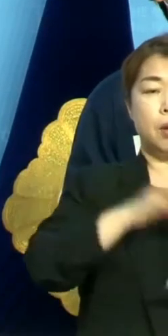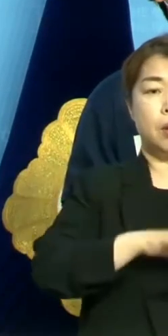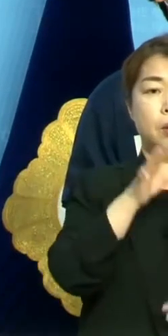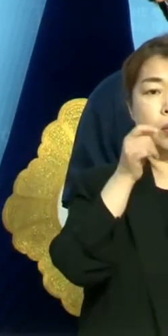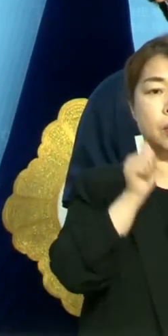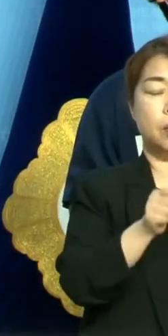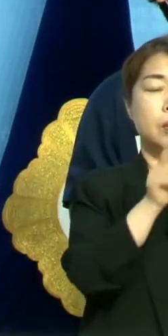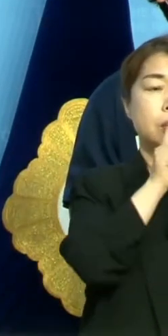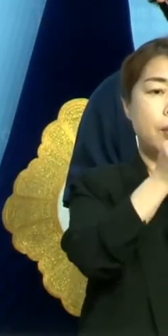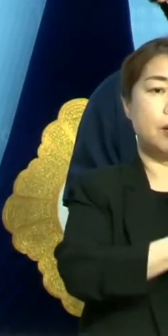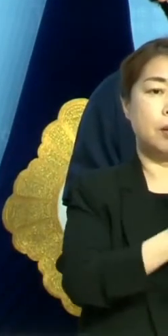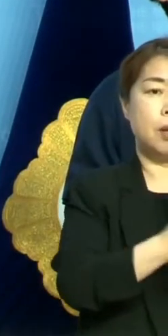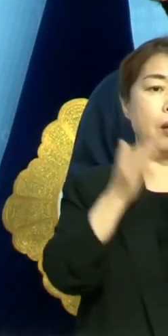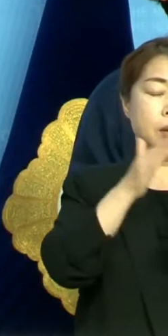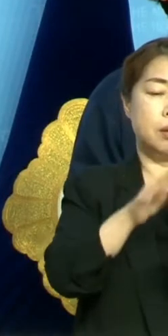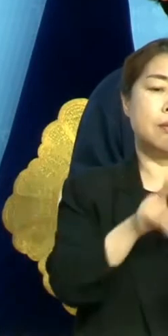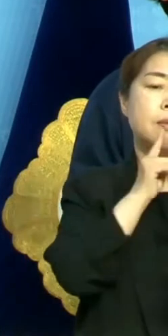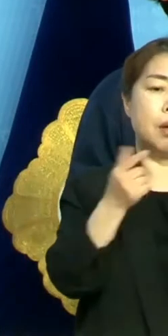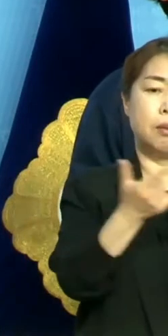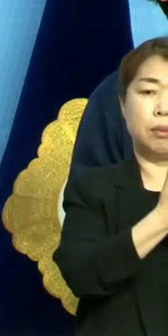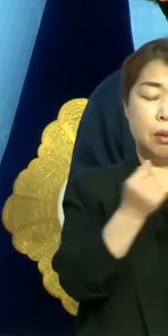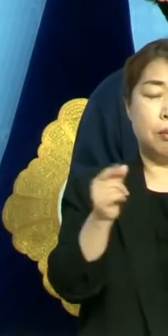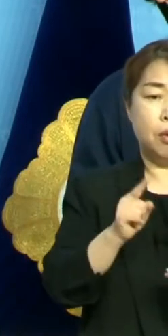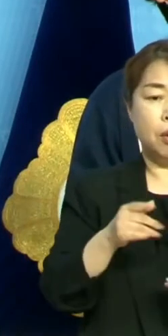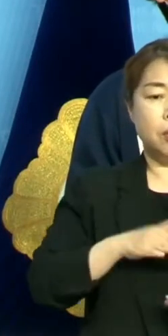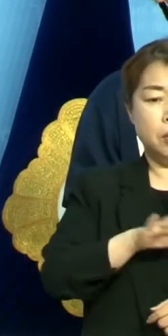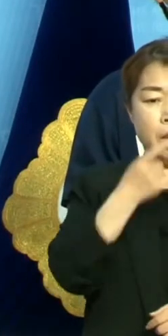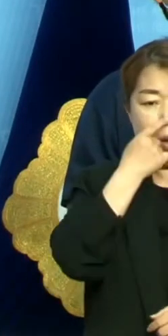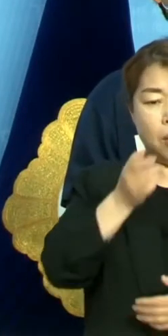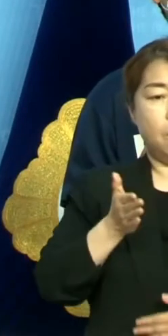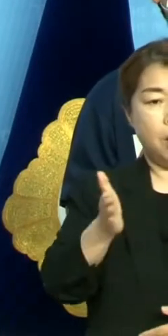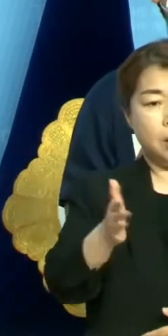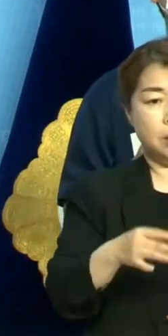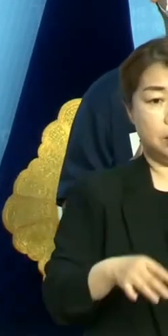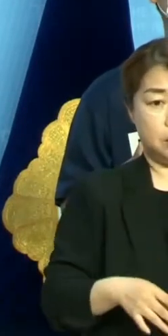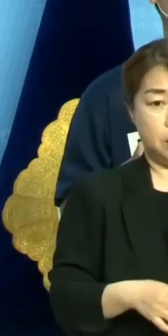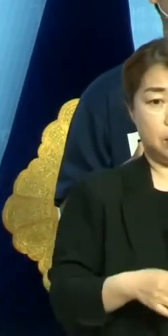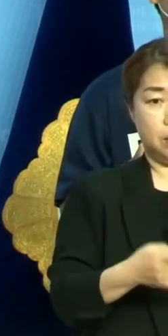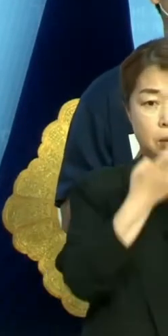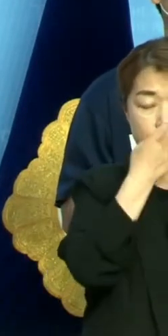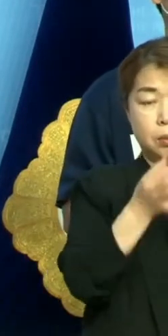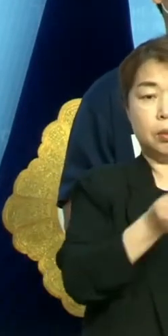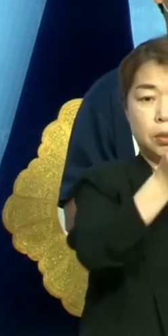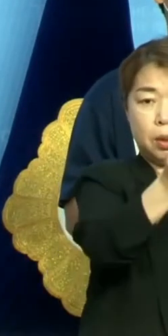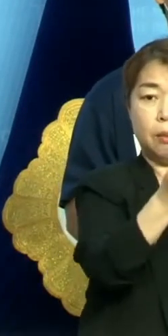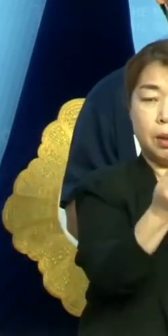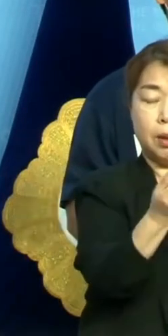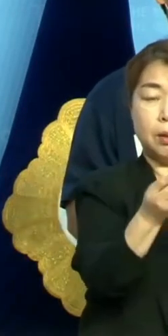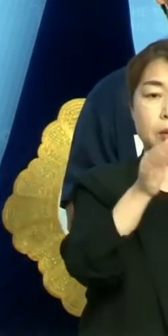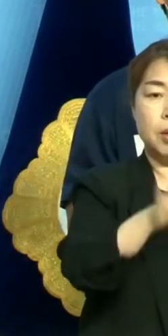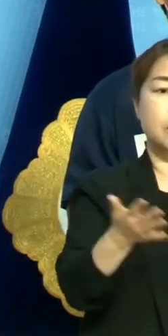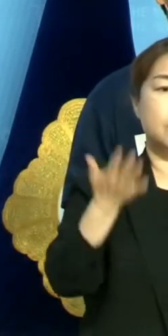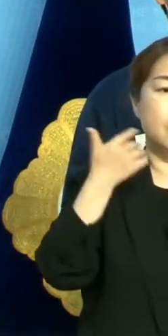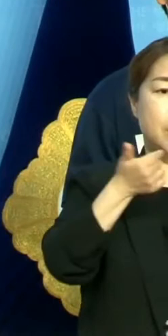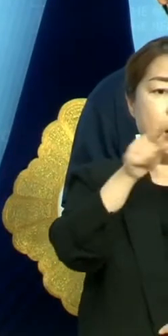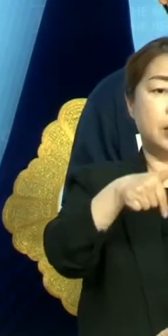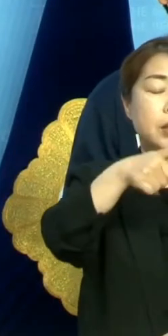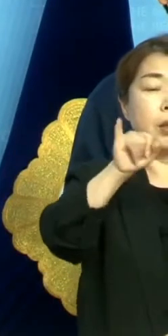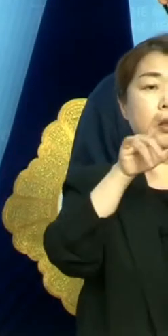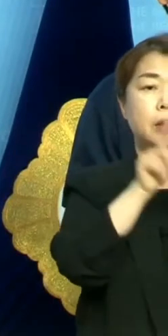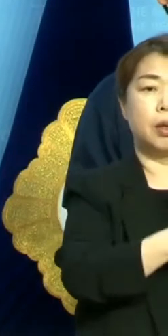참여한 한 학생은 이렇게 이야기했습니다 저희 학과에 등록금은 400만원이 넘는 금액입니다 지난 학기의